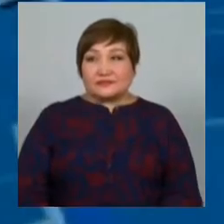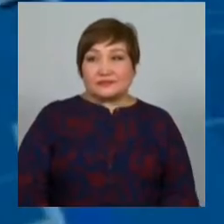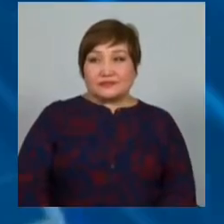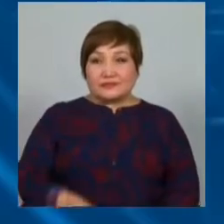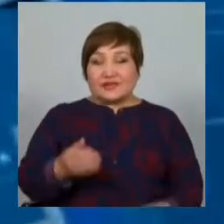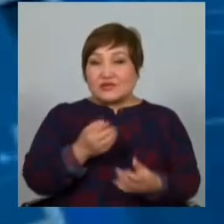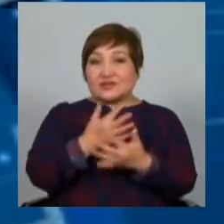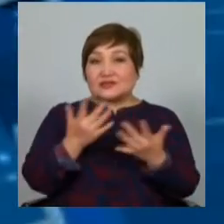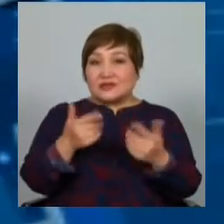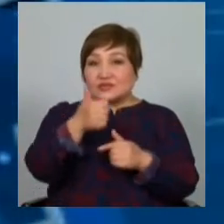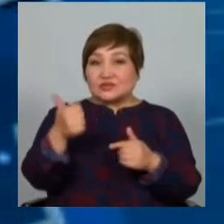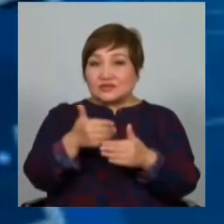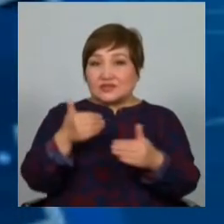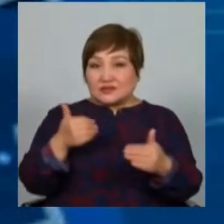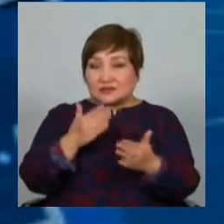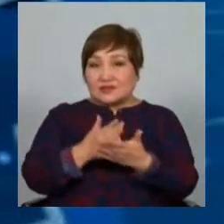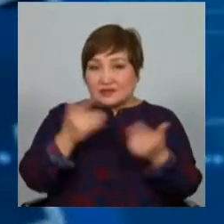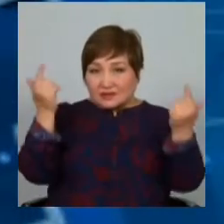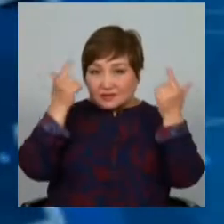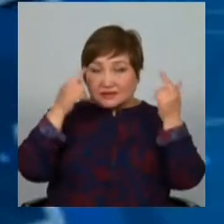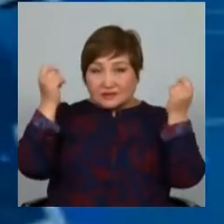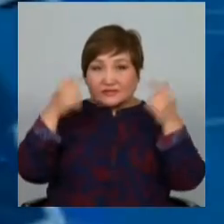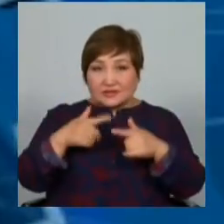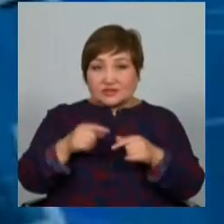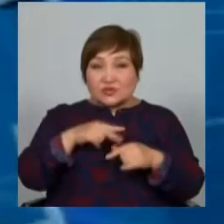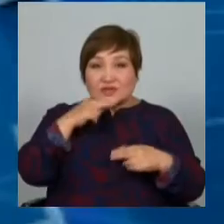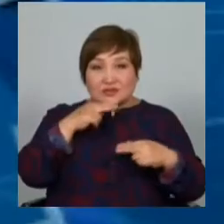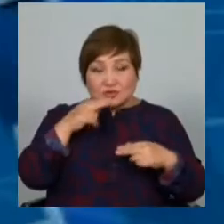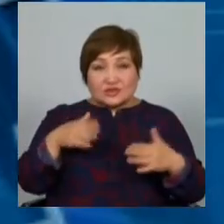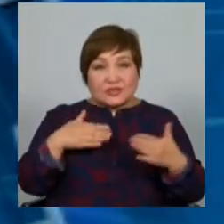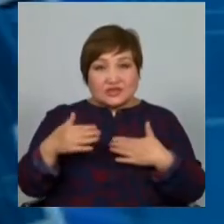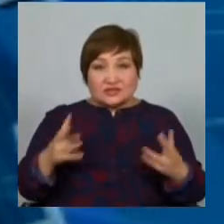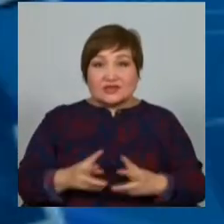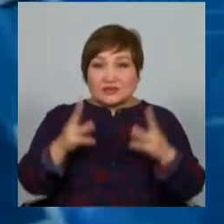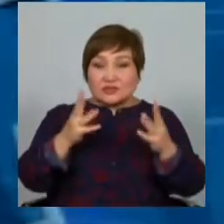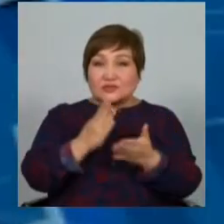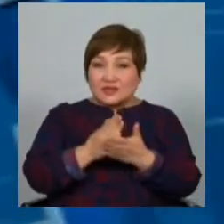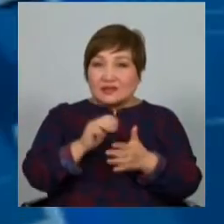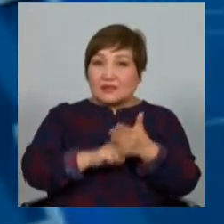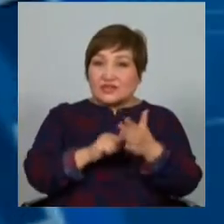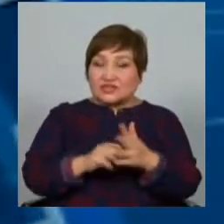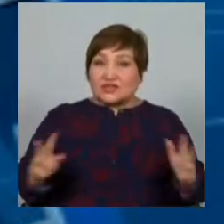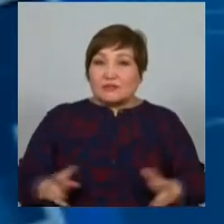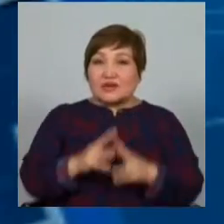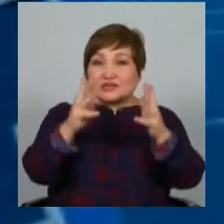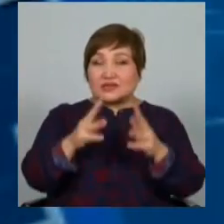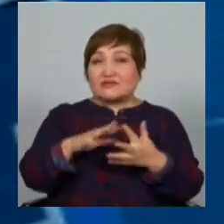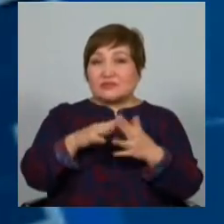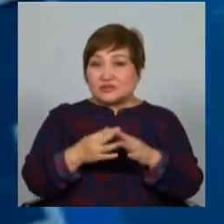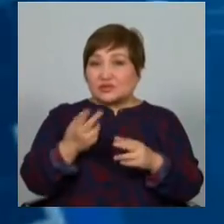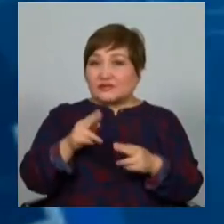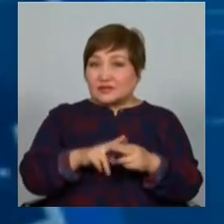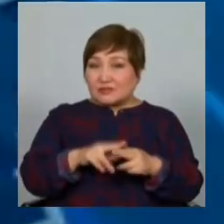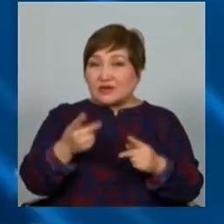И вот несколько часов назад стало известно, что неосторожное обращение с огнем и стало причиной пожара в поселке Желяково. Об этом